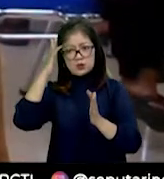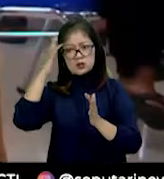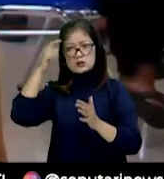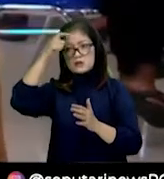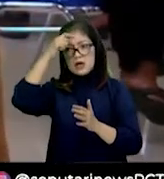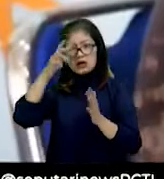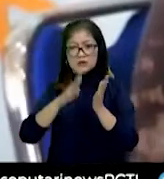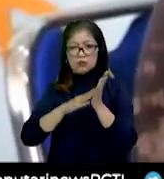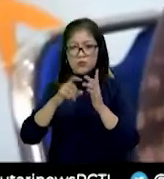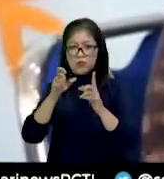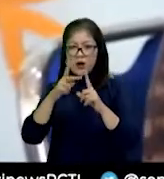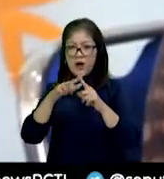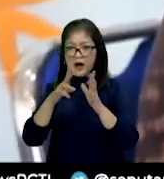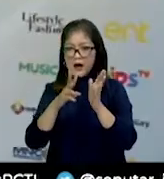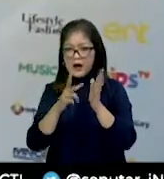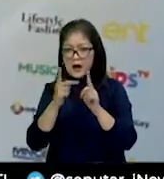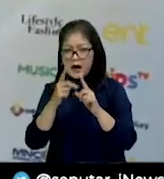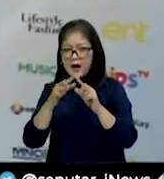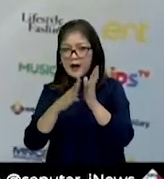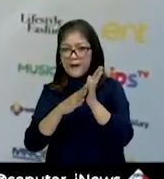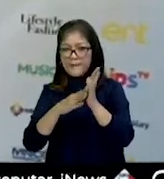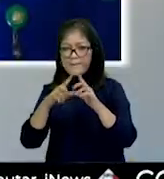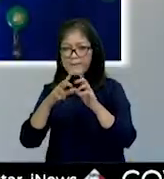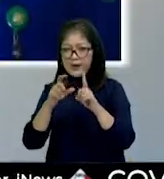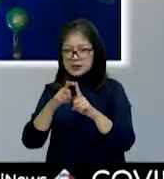untuk membantu sesama. Mudah-mudahan